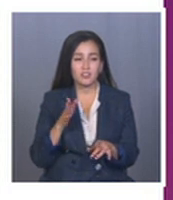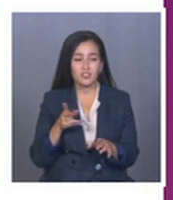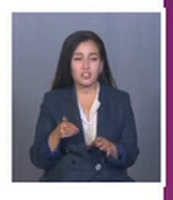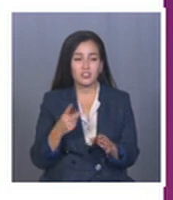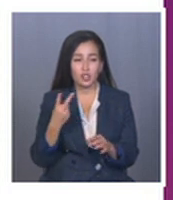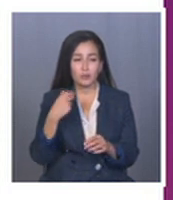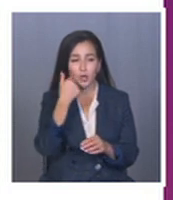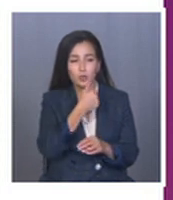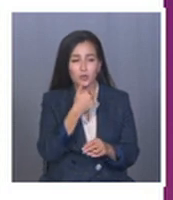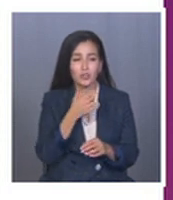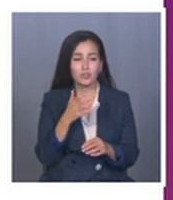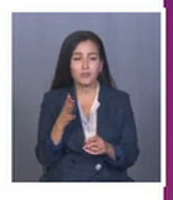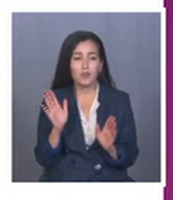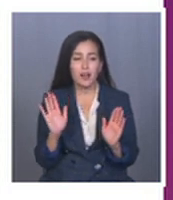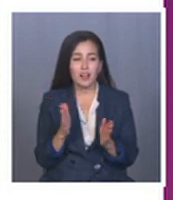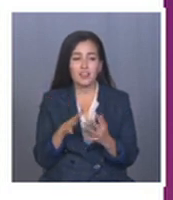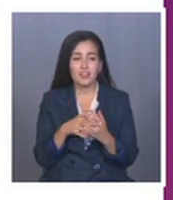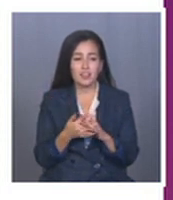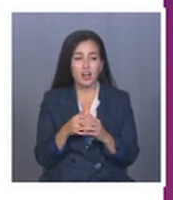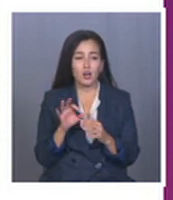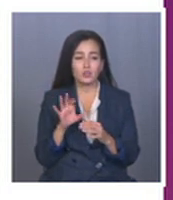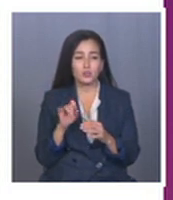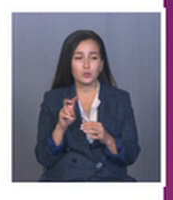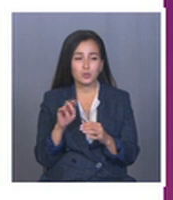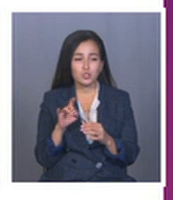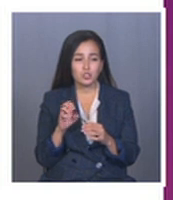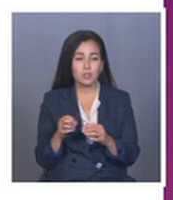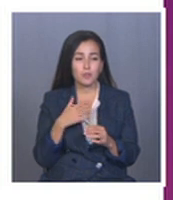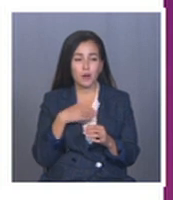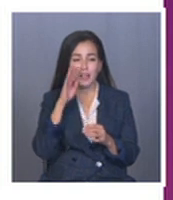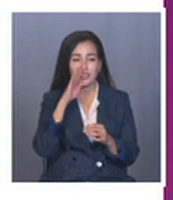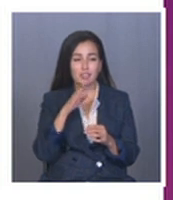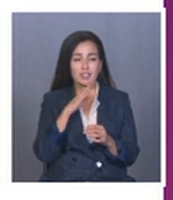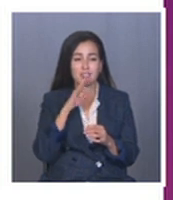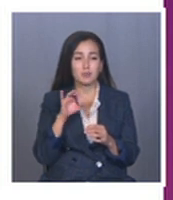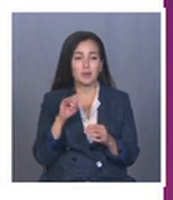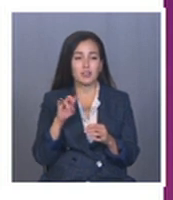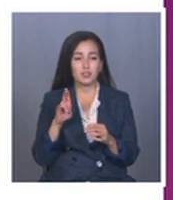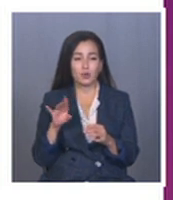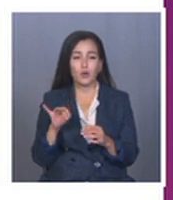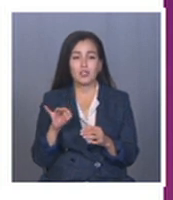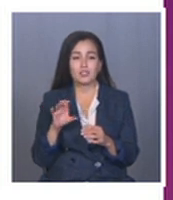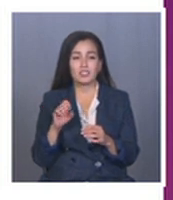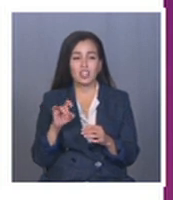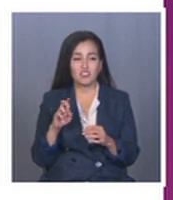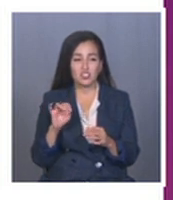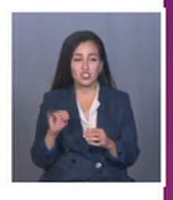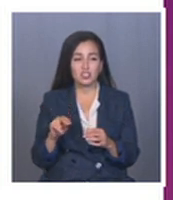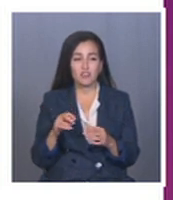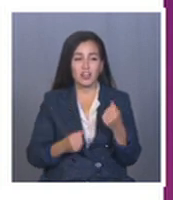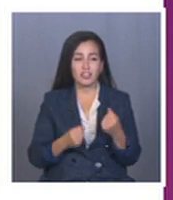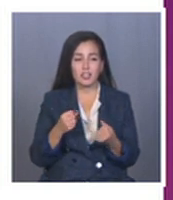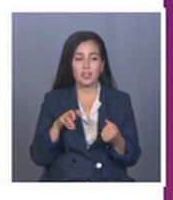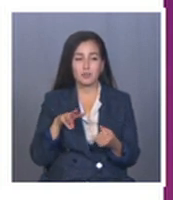2002 году в небольшой деревеньке Остролучье. Мой отец, Степаненко Алексей Сергеевич, водитель